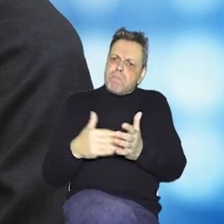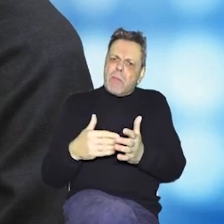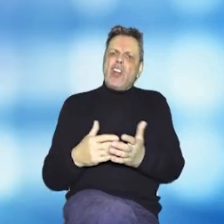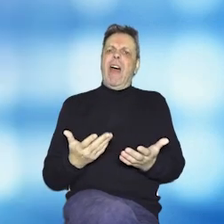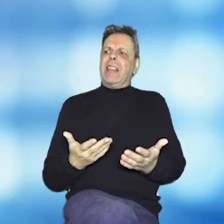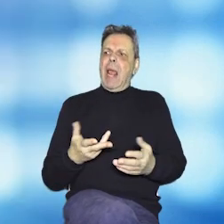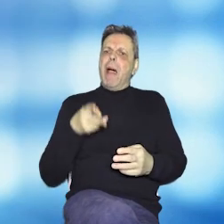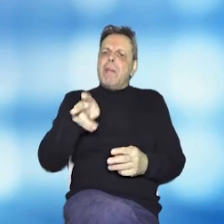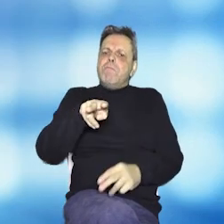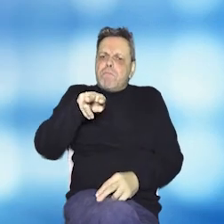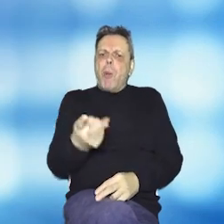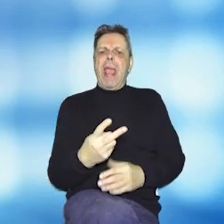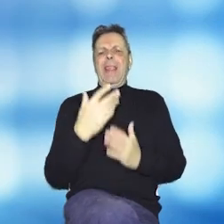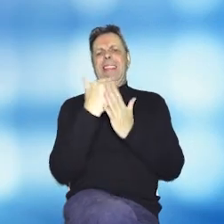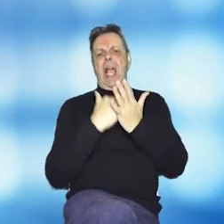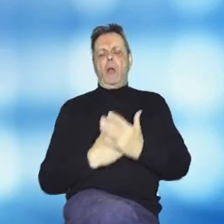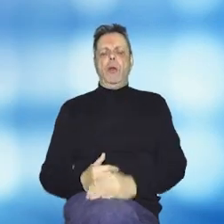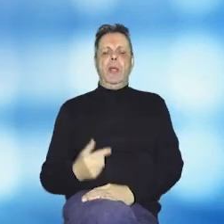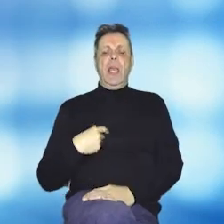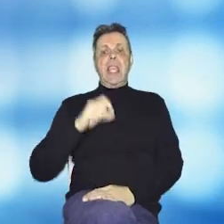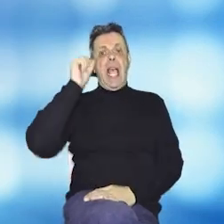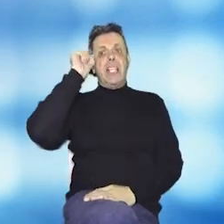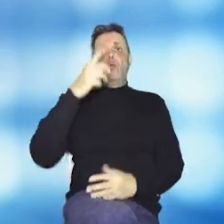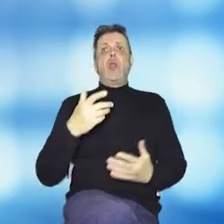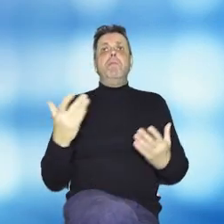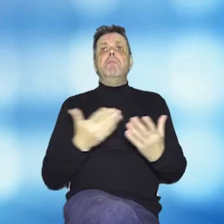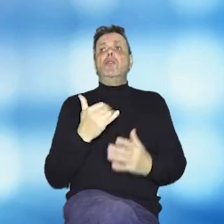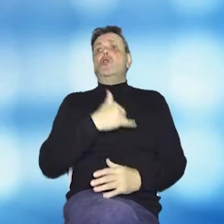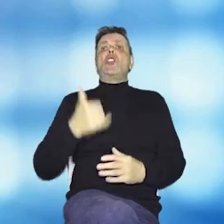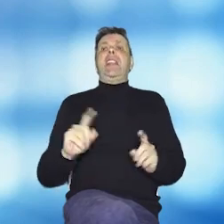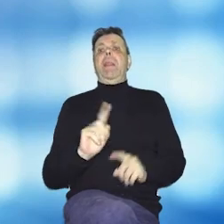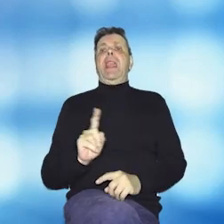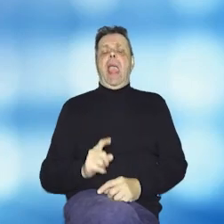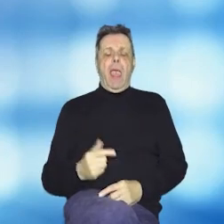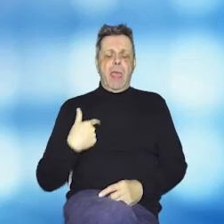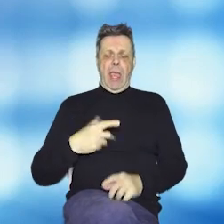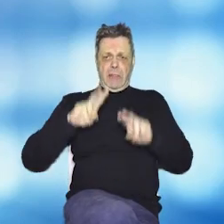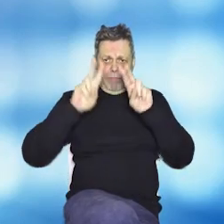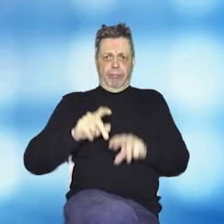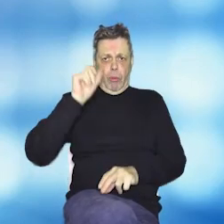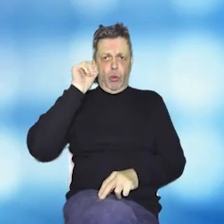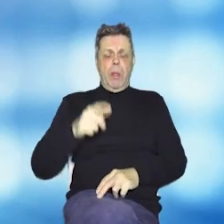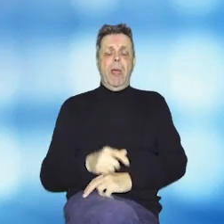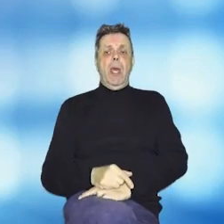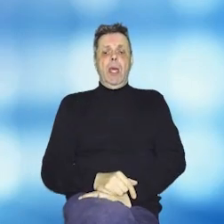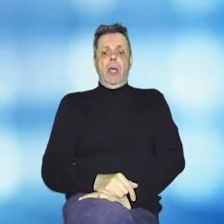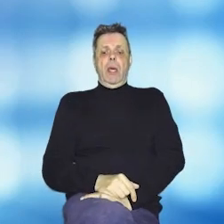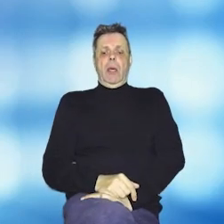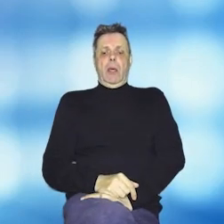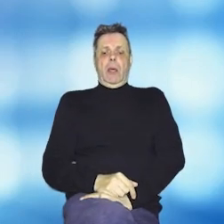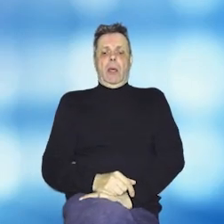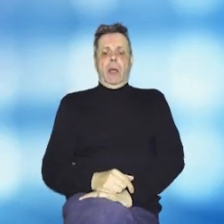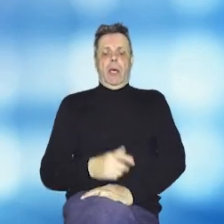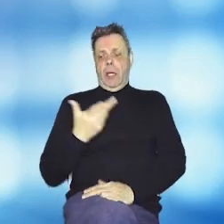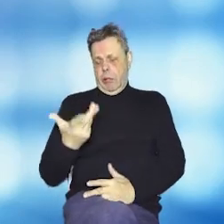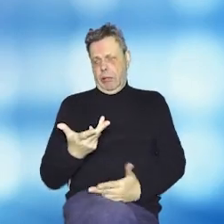kraj? Promijeniti zakonske okvire? Ja se čudim što već nije. Dakle, ja se zaista čudim s aspekta